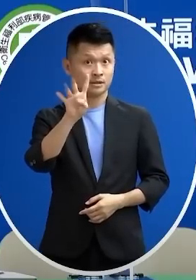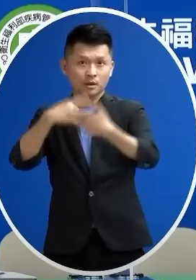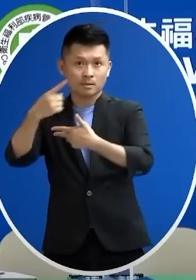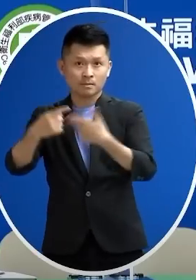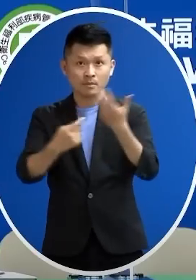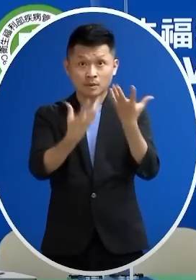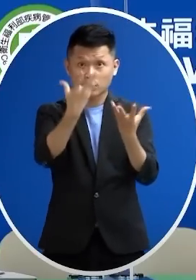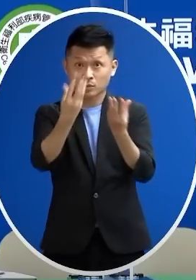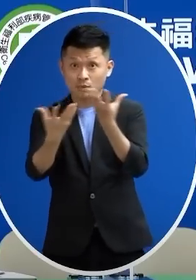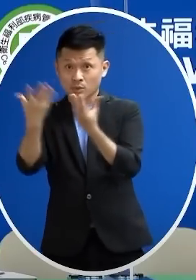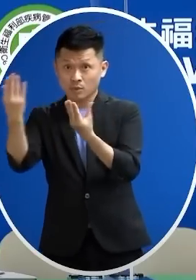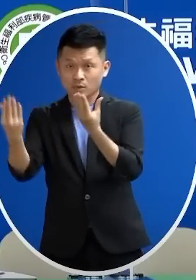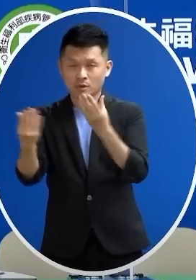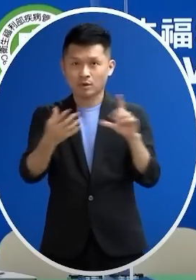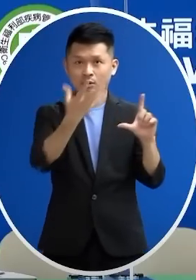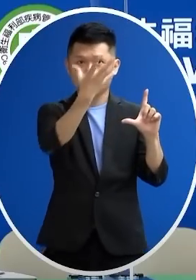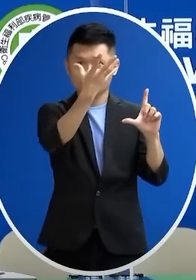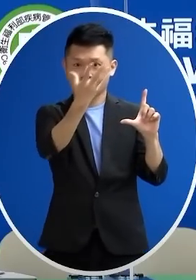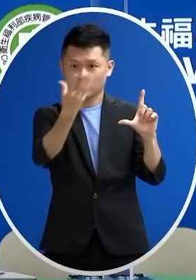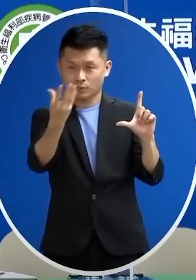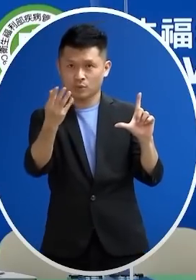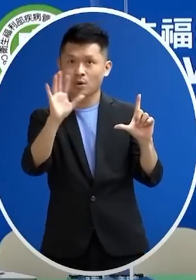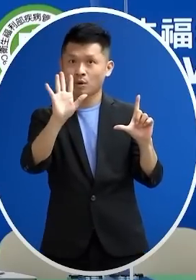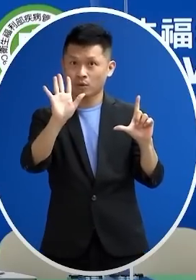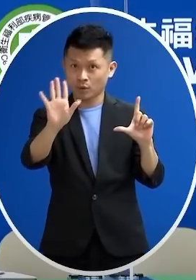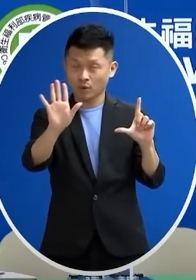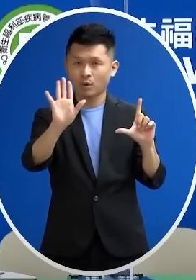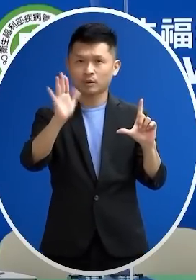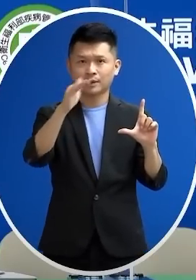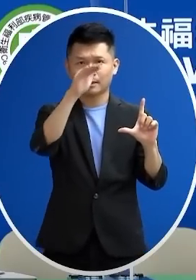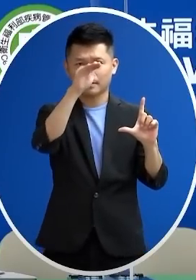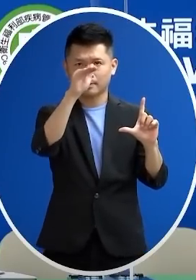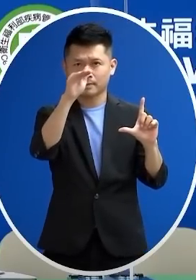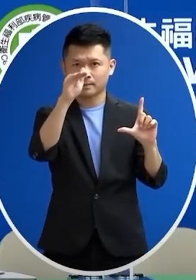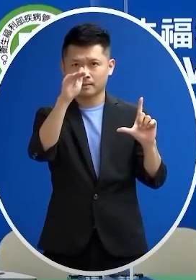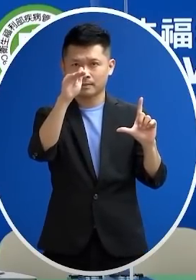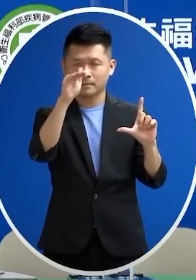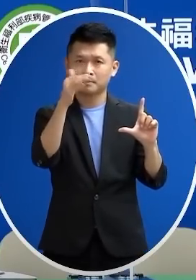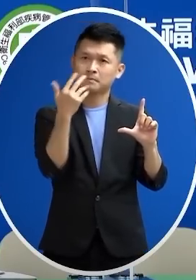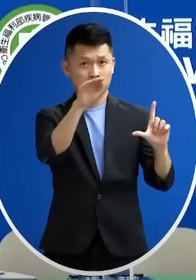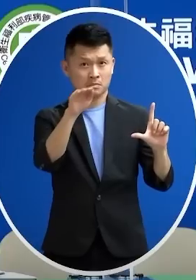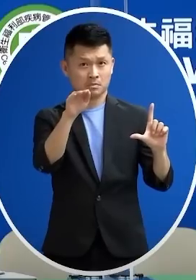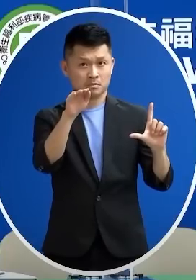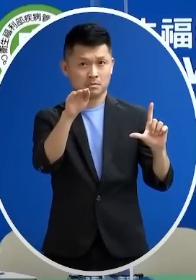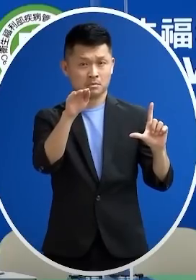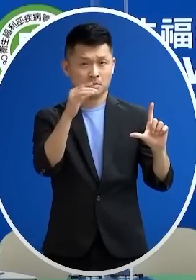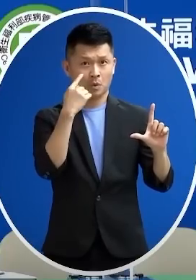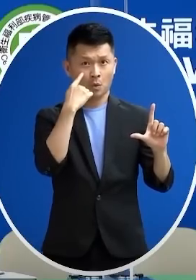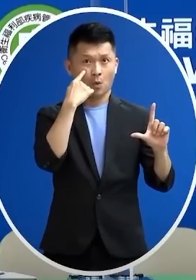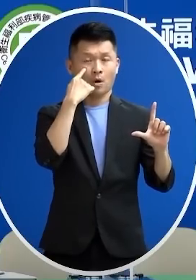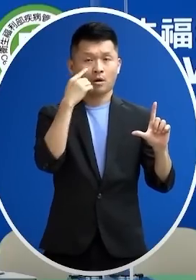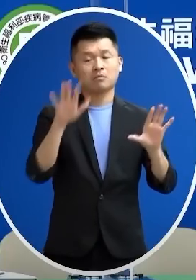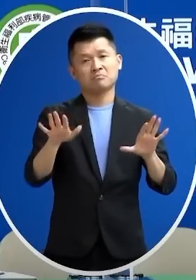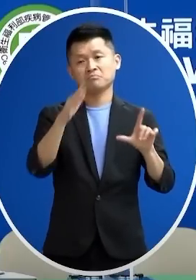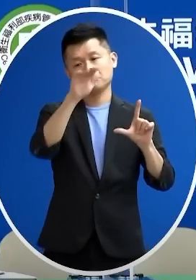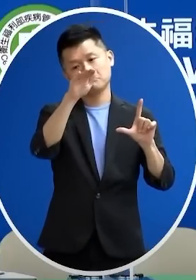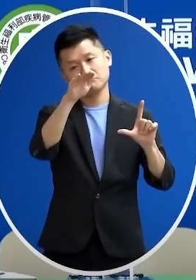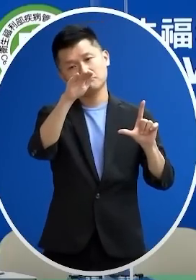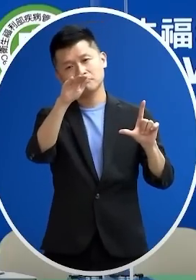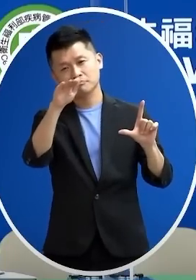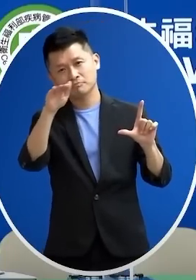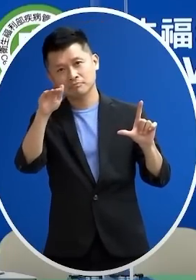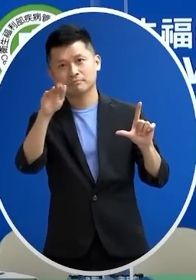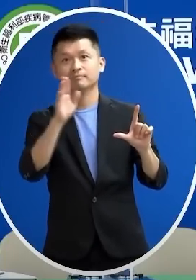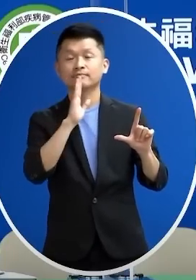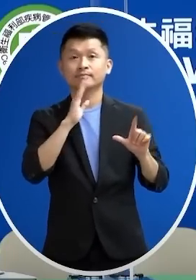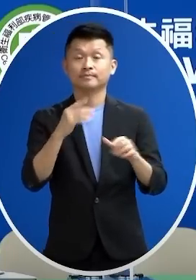30314人哦，还是有降低，只是说它的下降的幅度没有前几周降幅那么大哈、哦。那